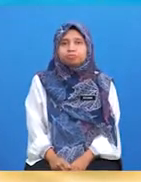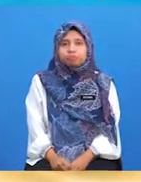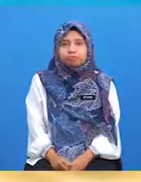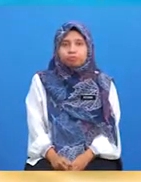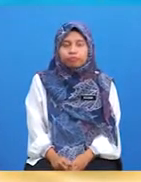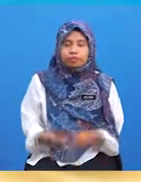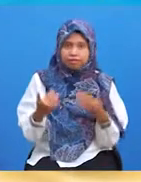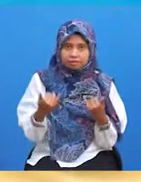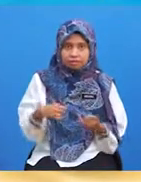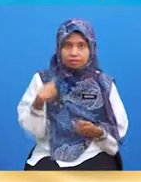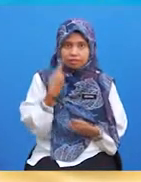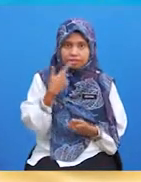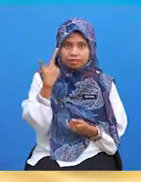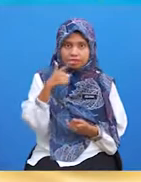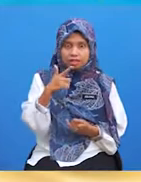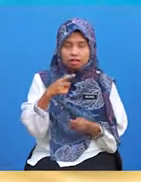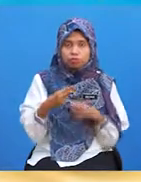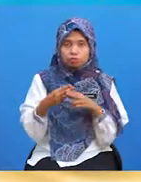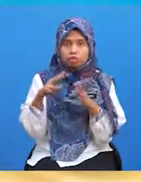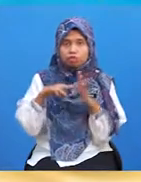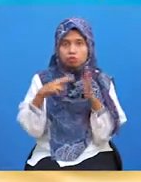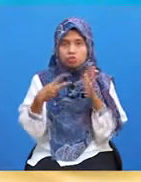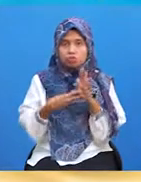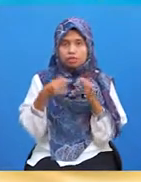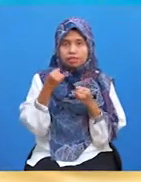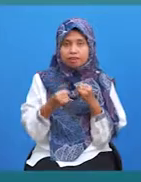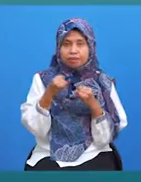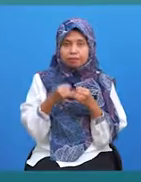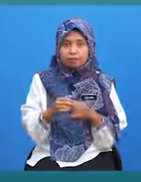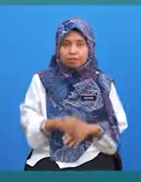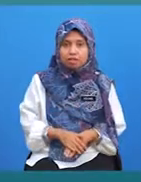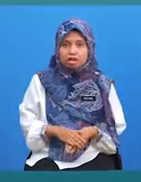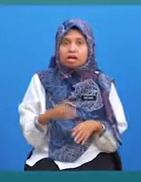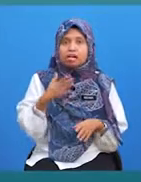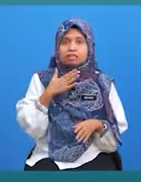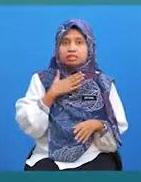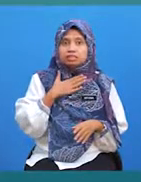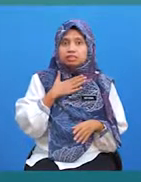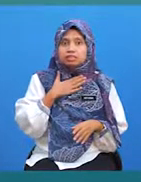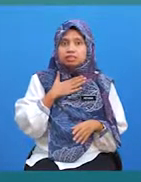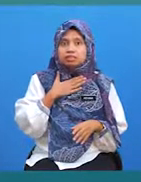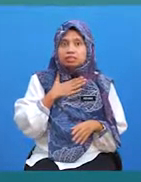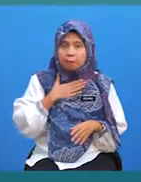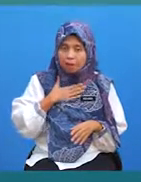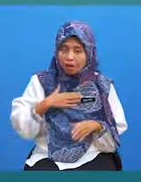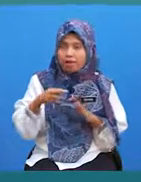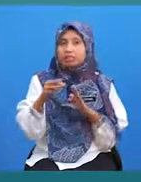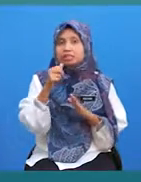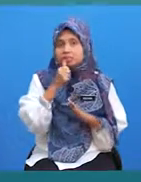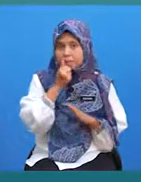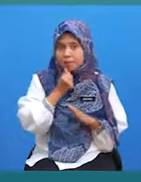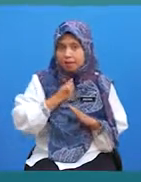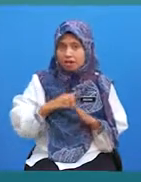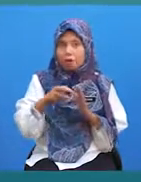Sekarang kita lihat pula maksud yang terakhir, iaitu sabar mengerjakan sesuatu